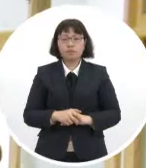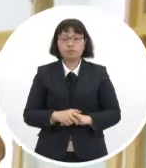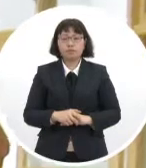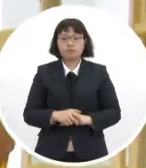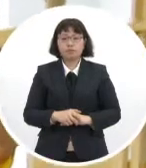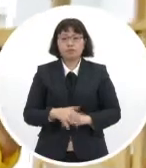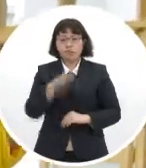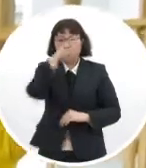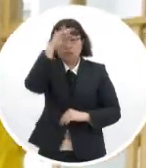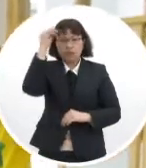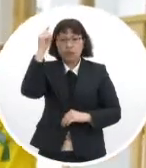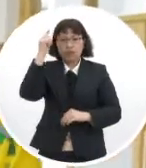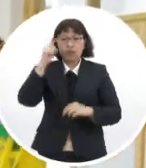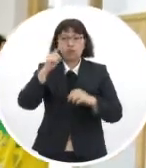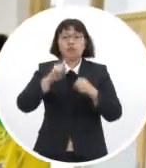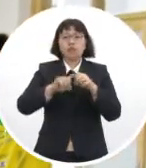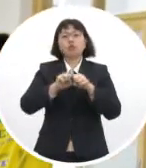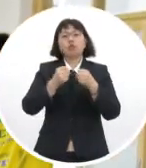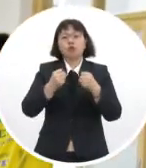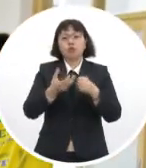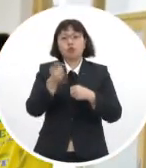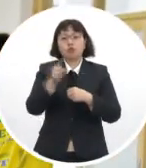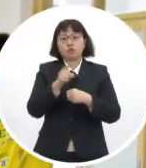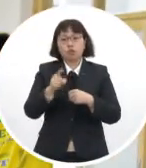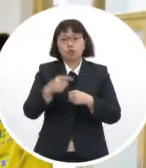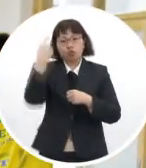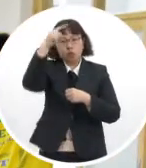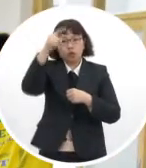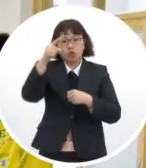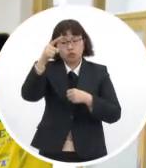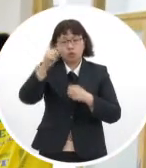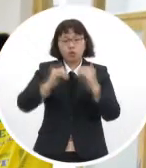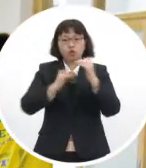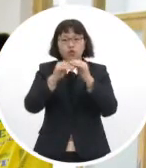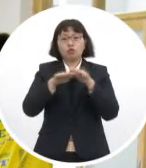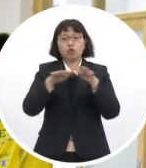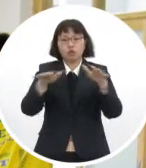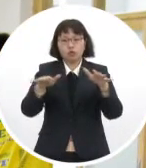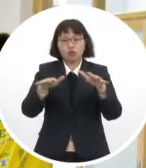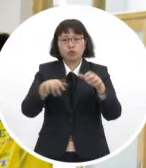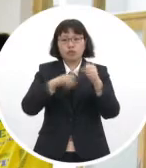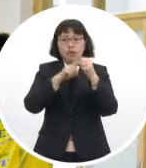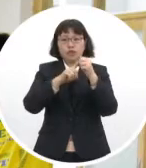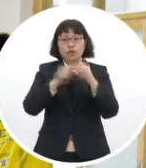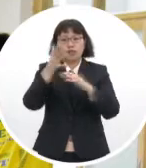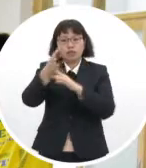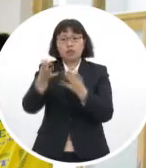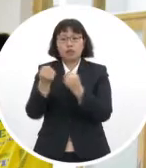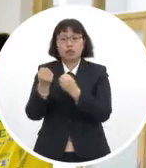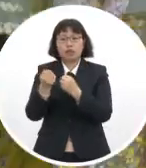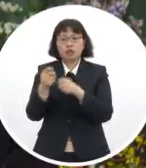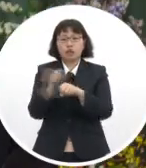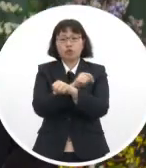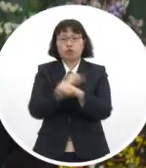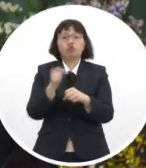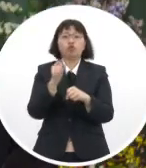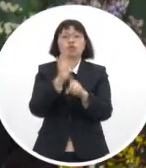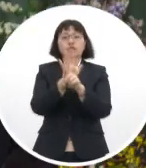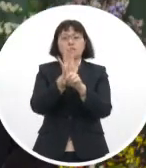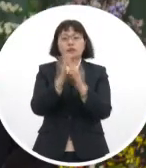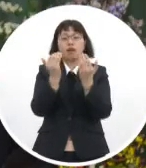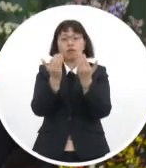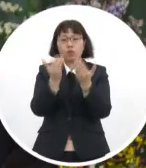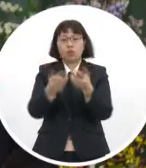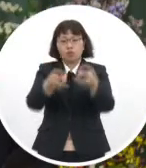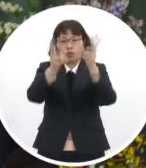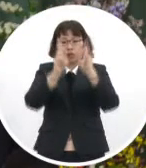知的障害のある子どもたちの教育の充実を図るために、新たに稲沢特別支援学校と